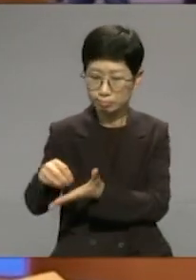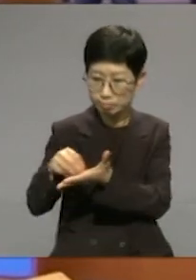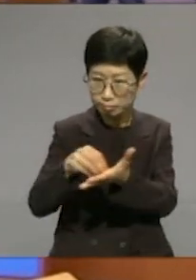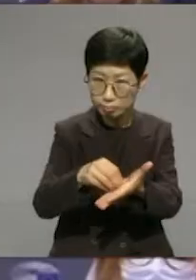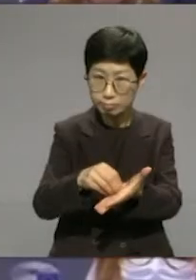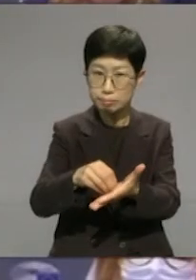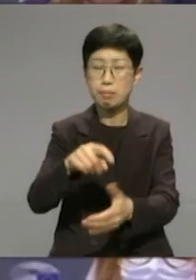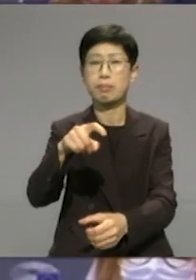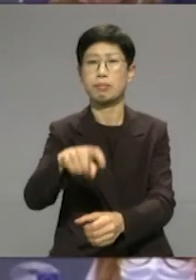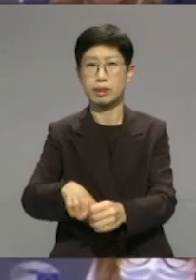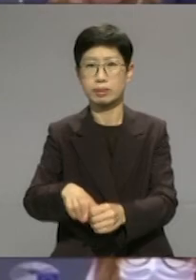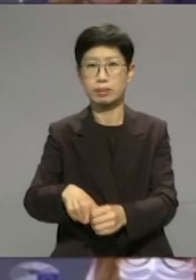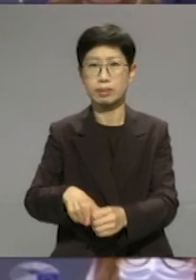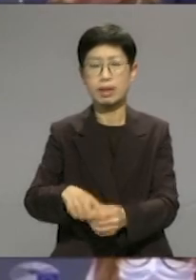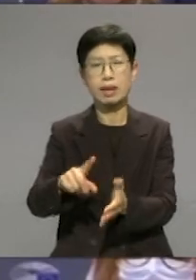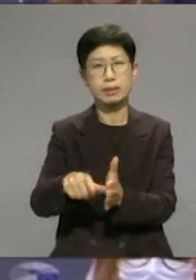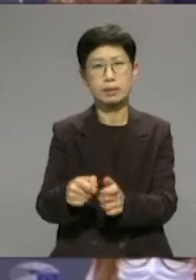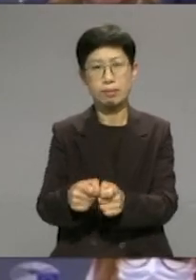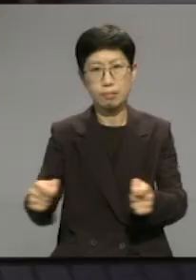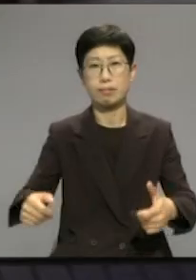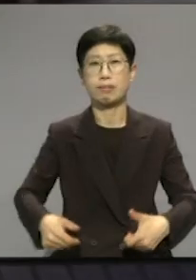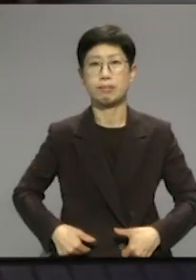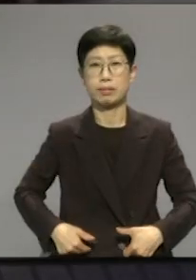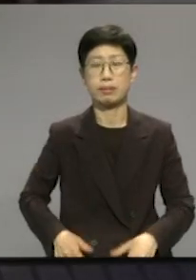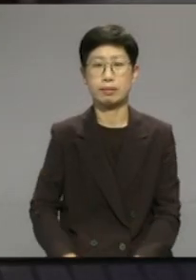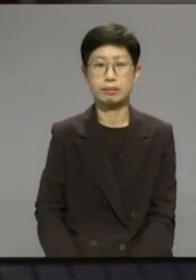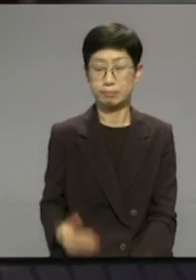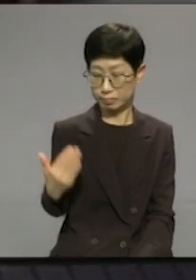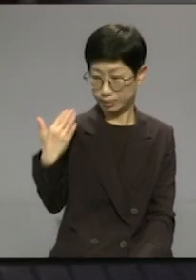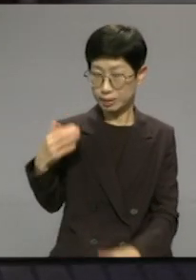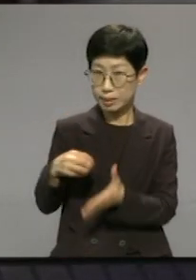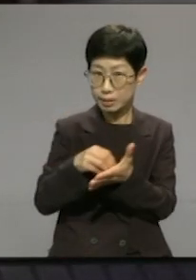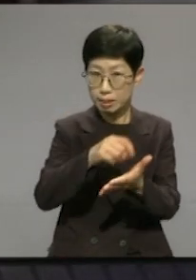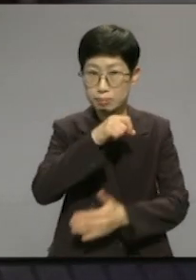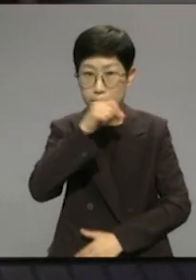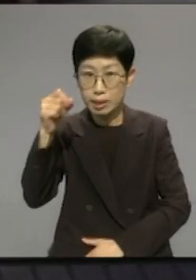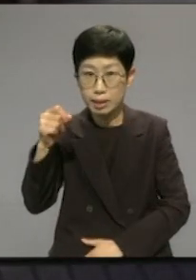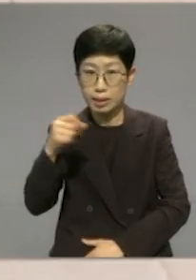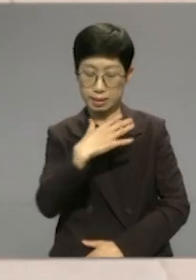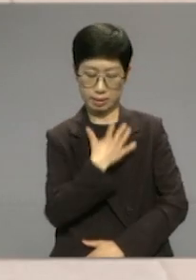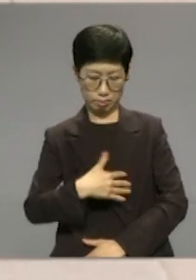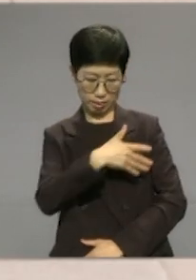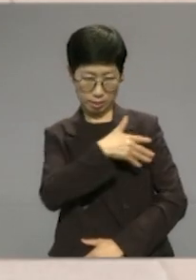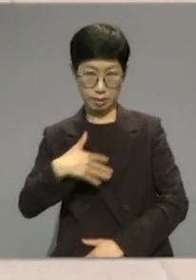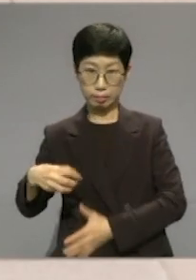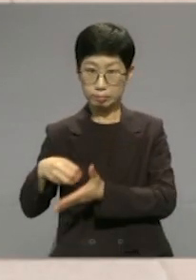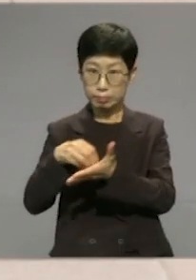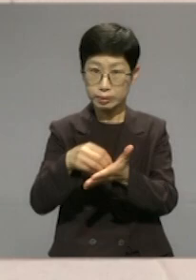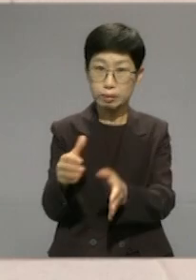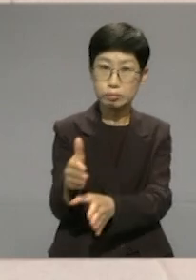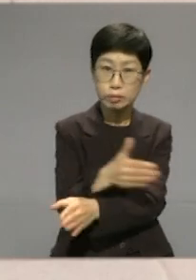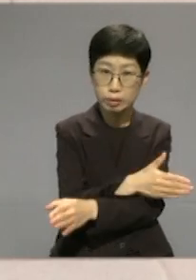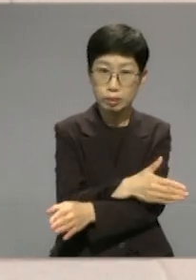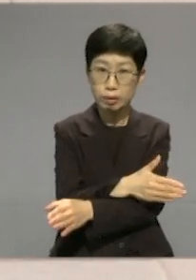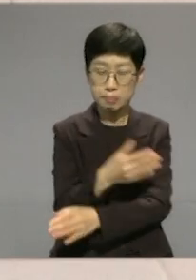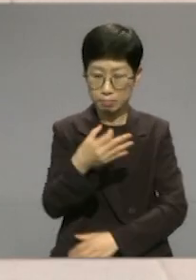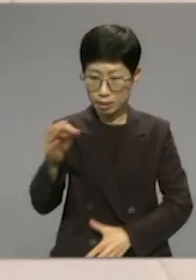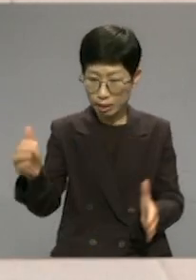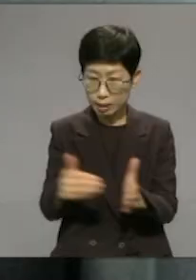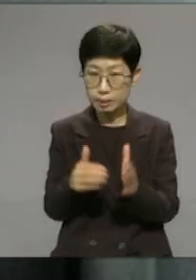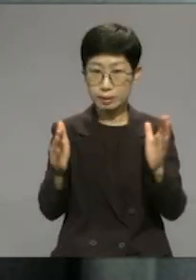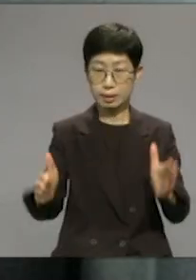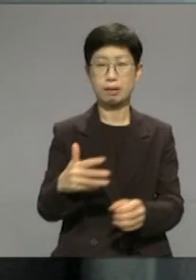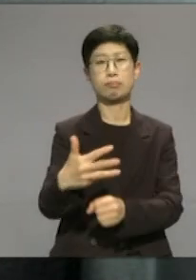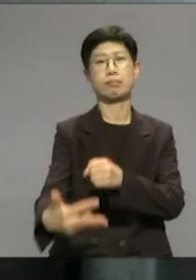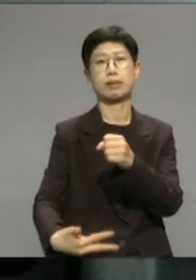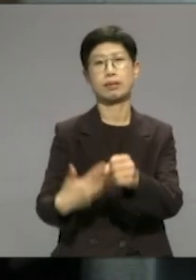되기까지는 아직도 많은 시간이 필요합니다 최근 가입한 크로아티아의 경우 신청부터 승인까지 8년이 걸렸습니다